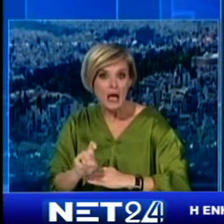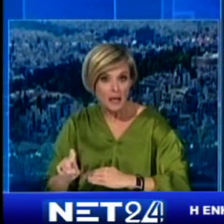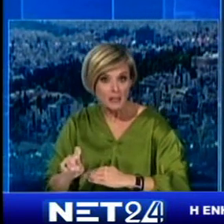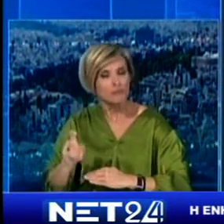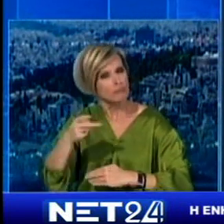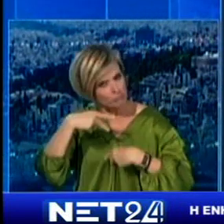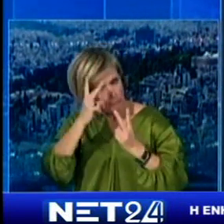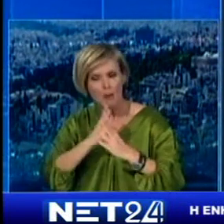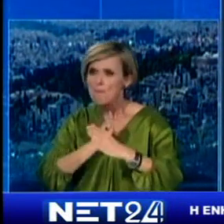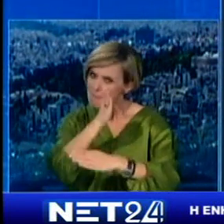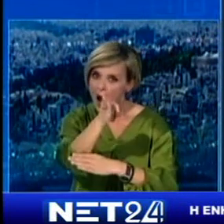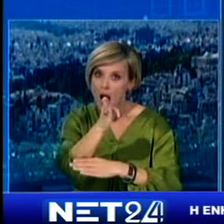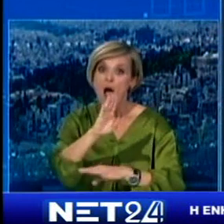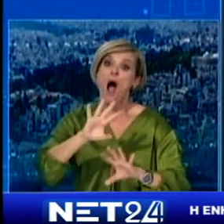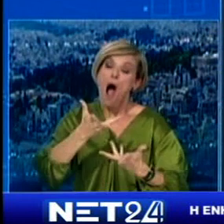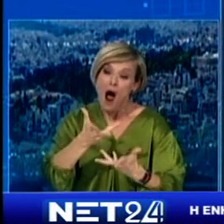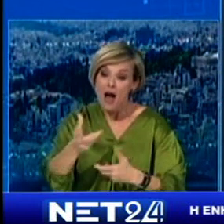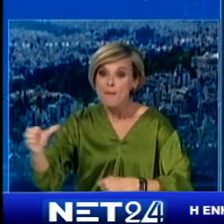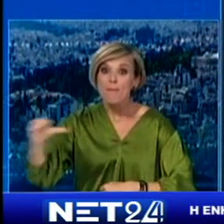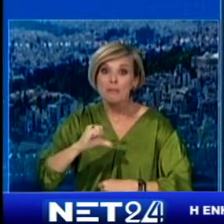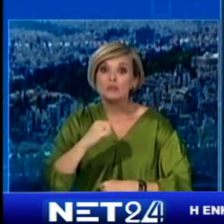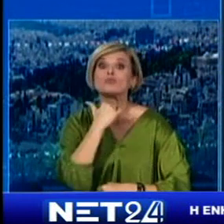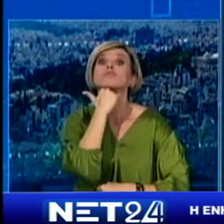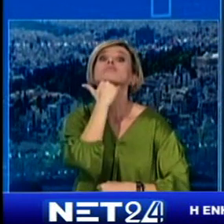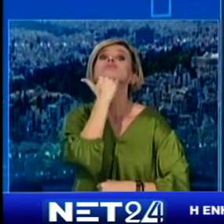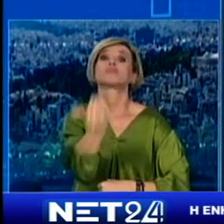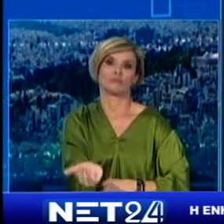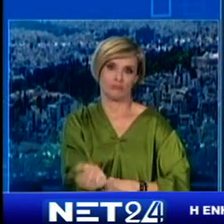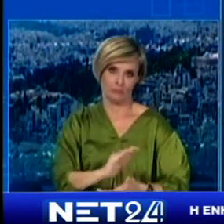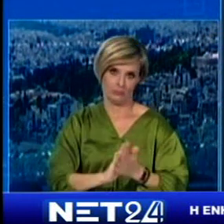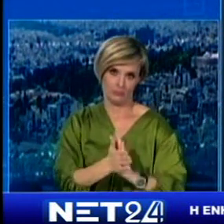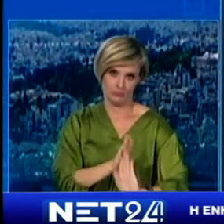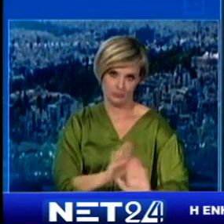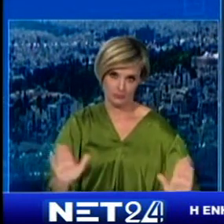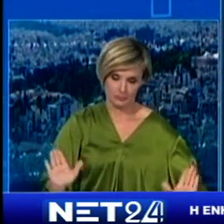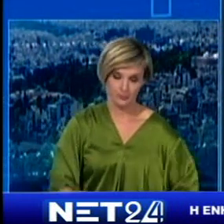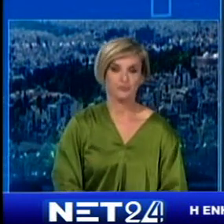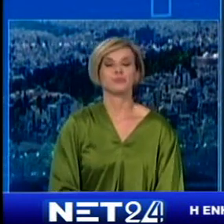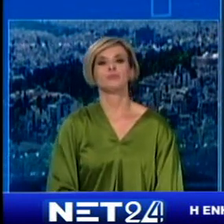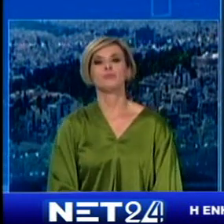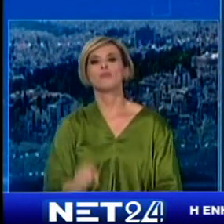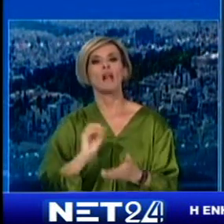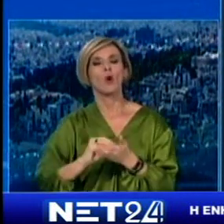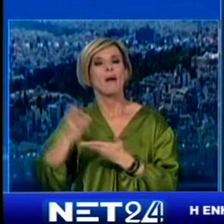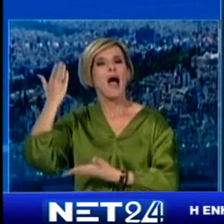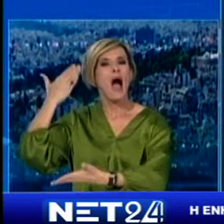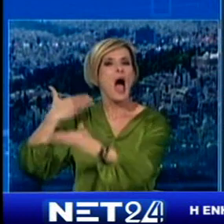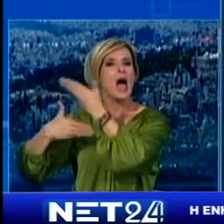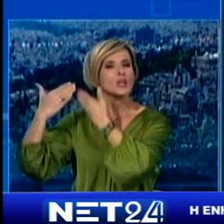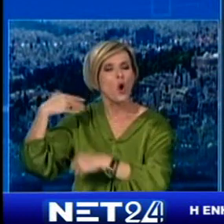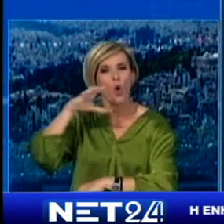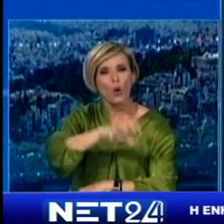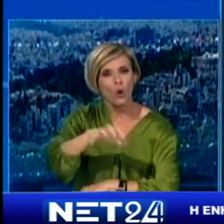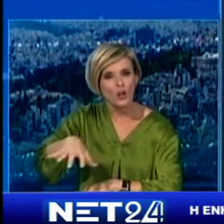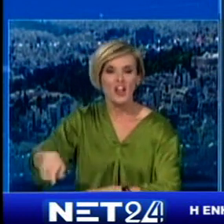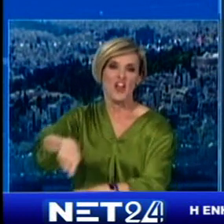στη Θεσσαλονίκη στις Σέρες προτού αρθούν τα σχετικά μέτρα. Επίσης, αναστέλλει τη λειτουργία των αρχαιολογικών χώρων, των δικαστηρίων